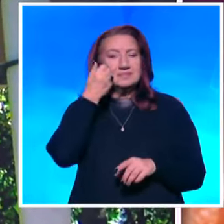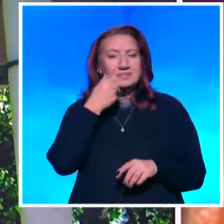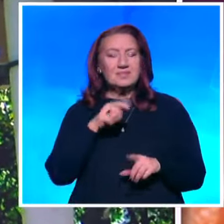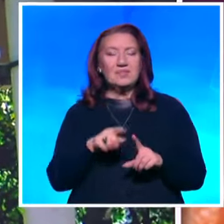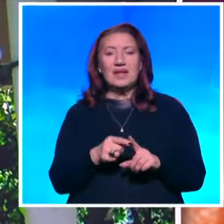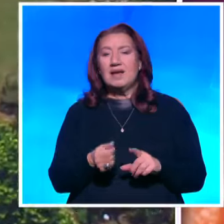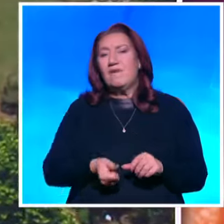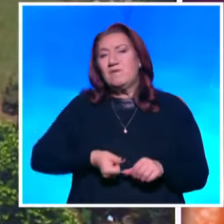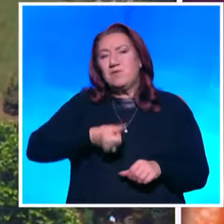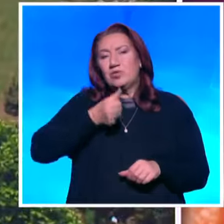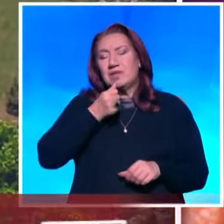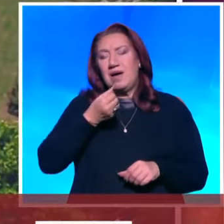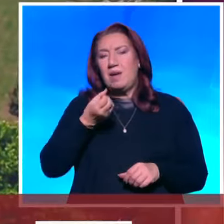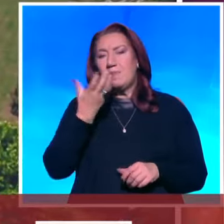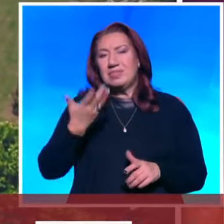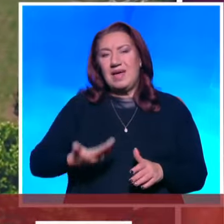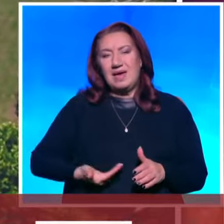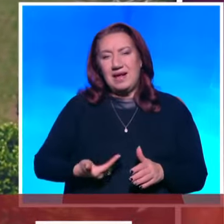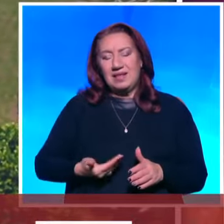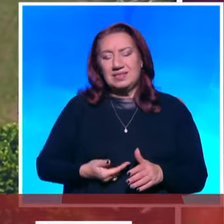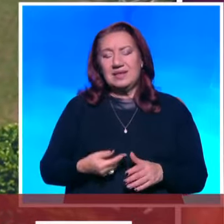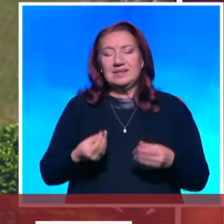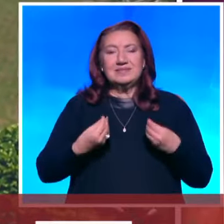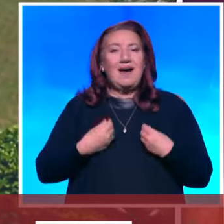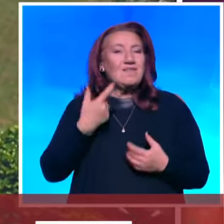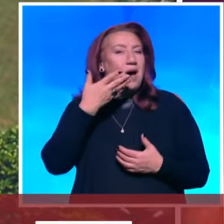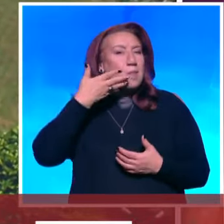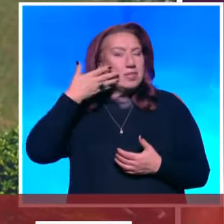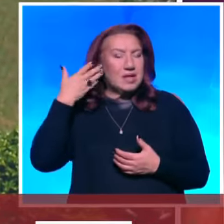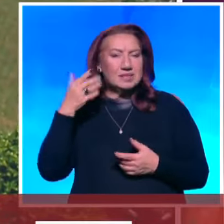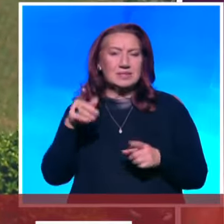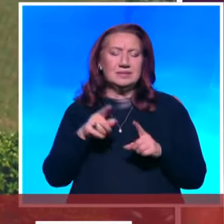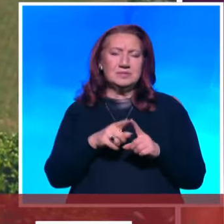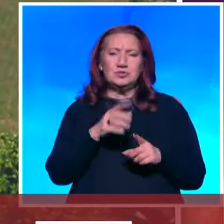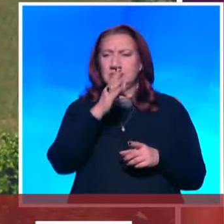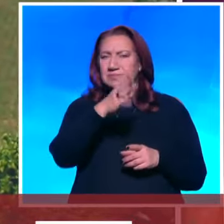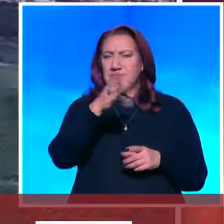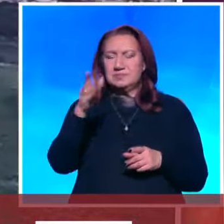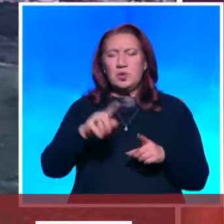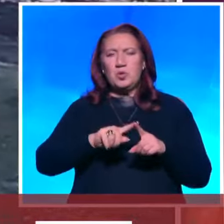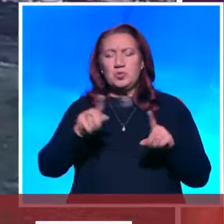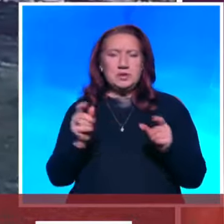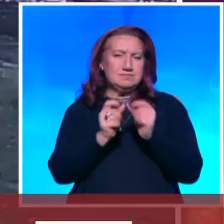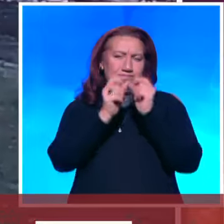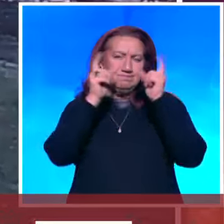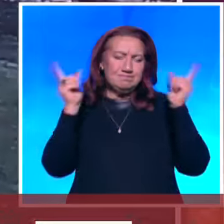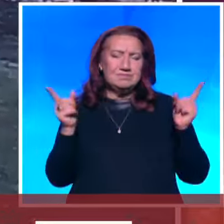наричана Изворът на младостта. Не пропускайте прочутите римски терми в Хисаря, които са част от 100-те